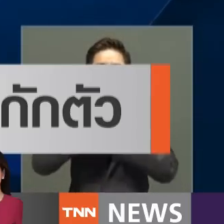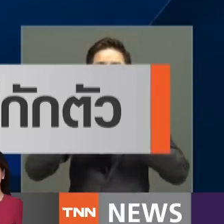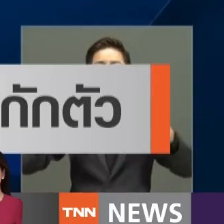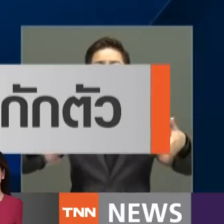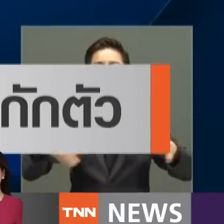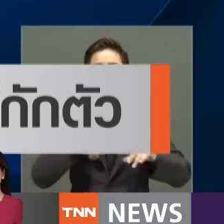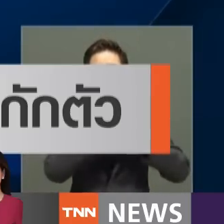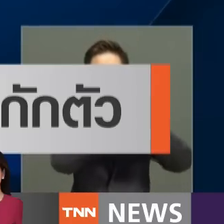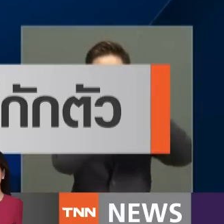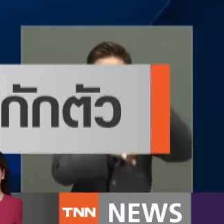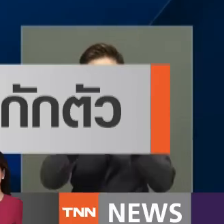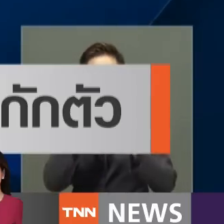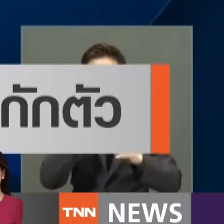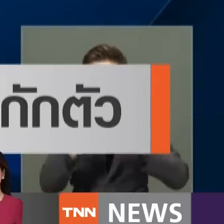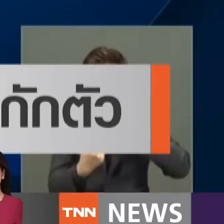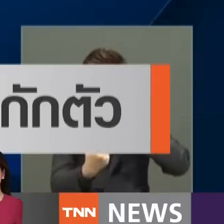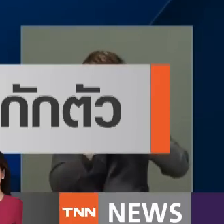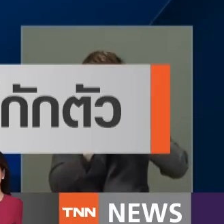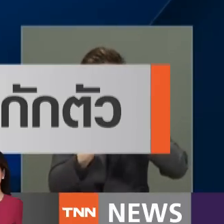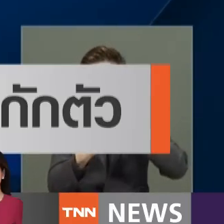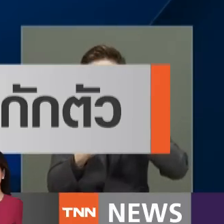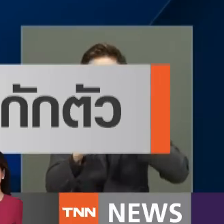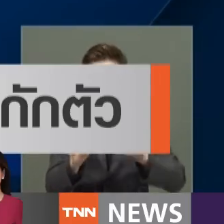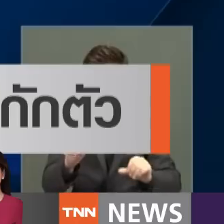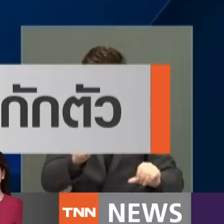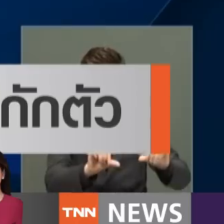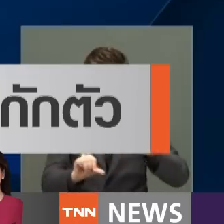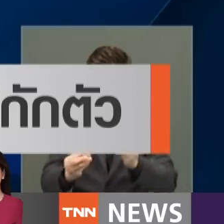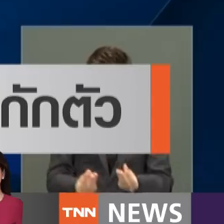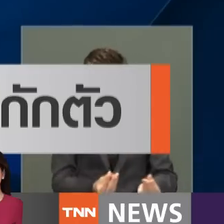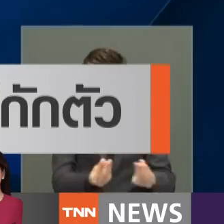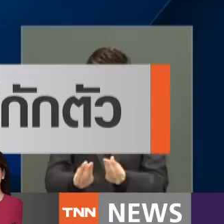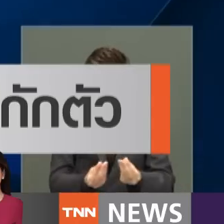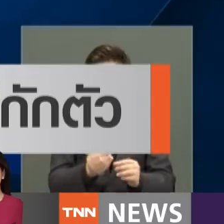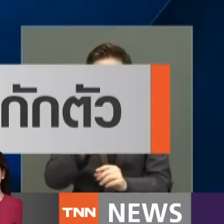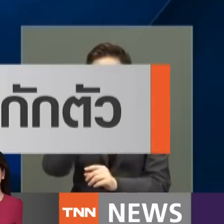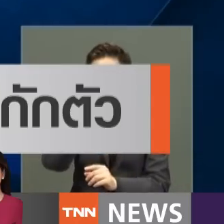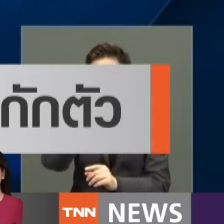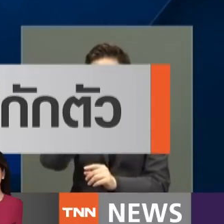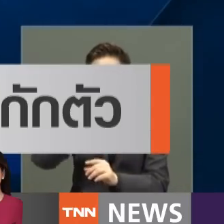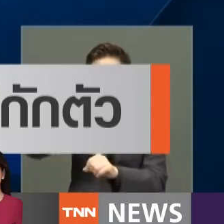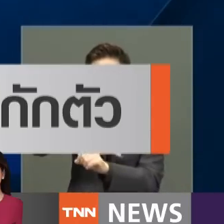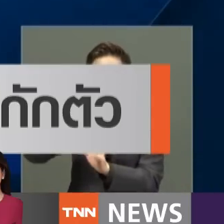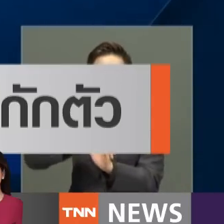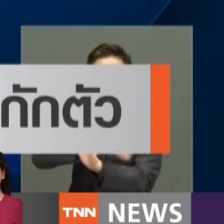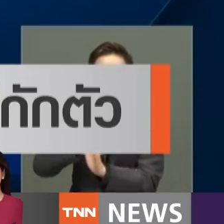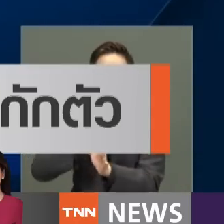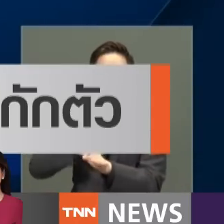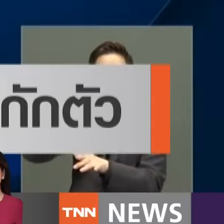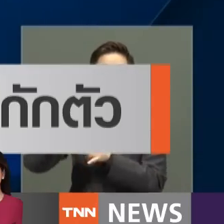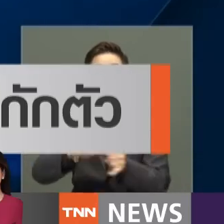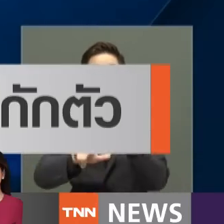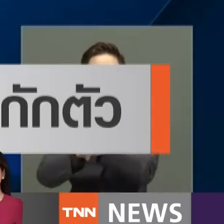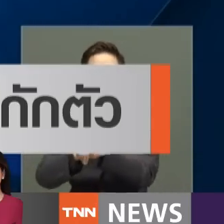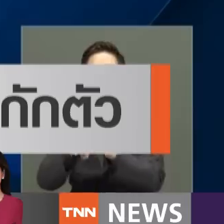ประกันสุขภาพอย่างน้อย 50,000 ดอลลาร์สหรัฐยกเว้นบุคคลสัญชาติไทยส่วนนักท่องเที่ยวกลุ่มอื่นเข้าไทย